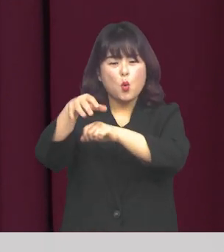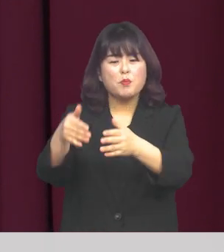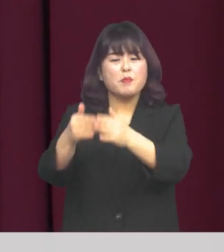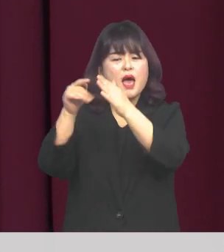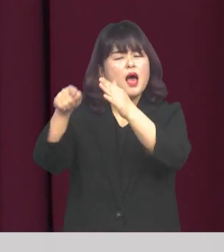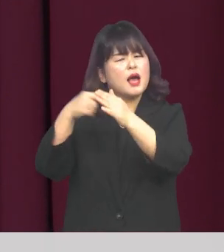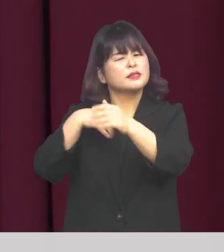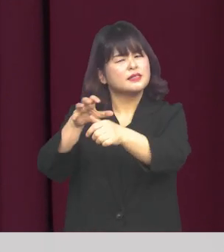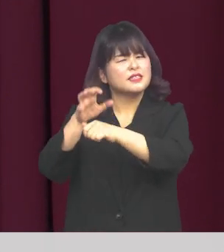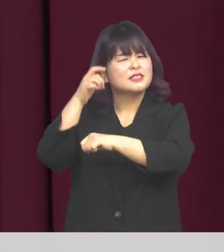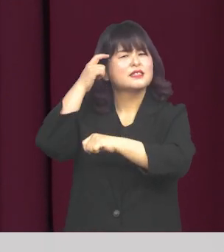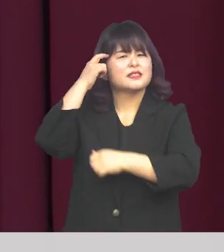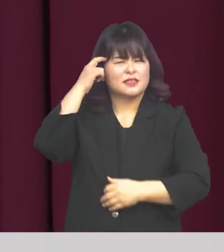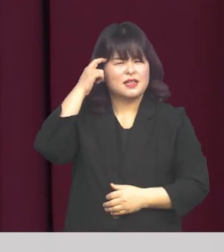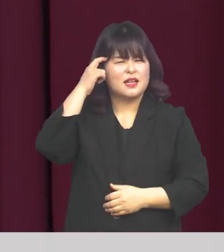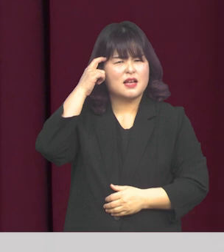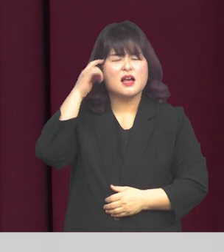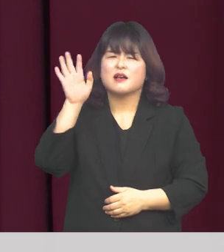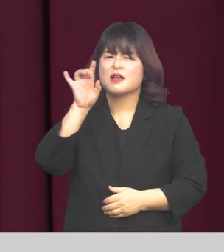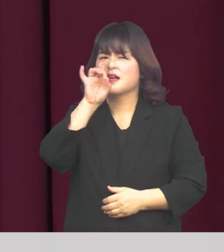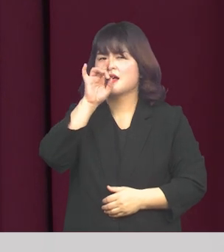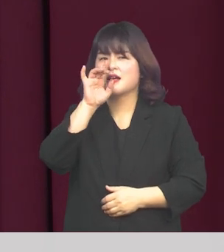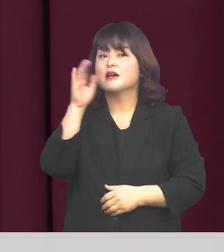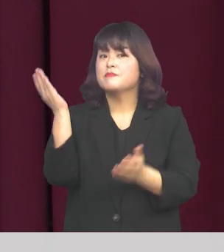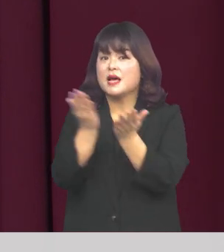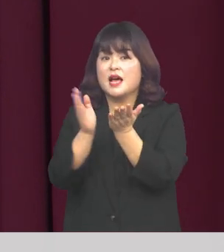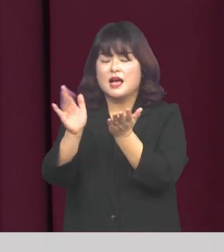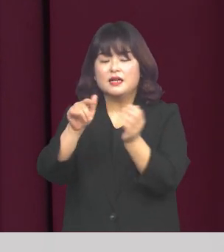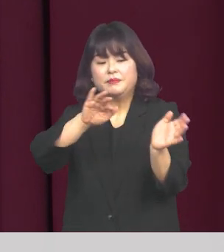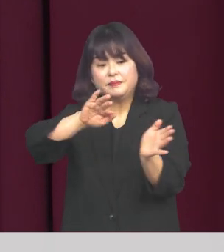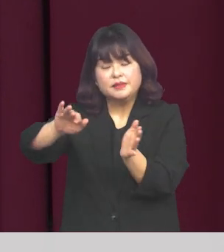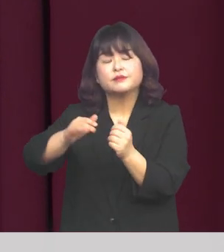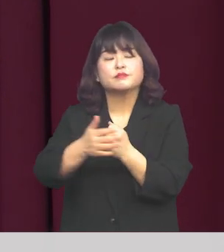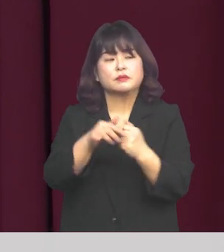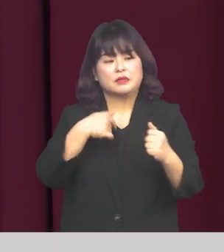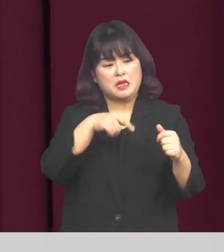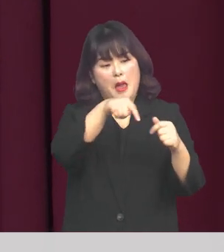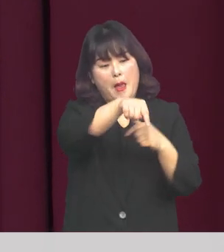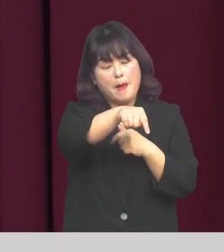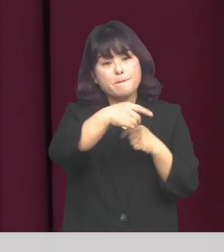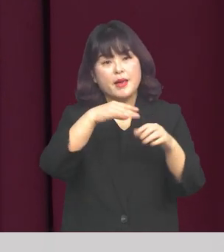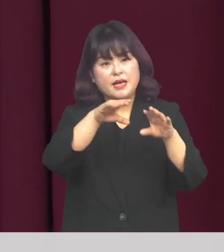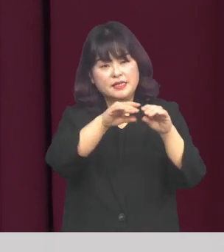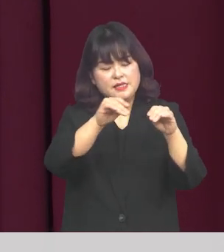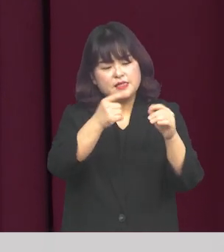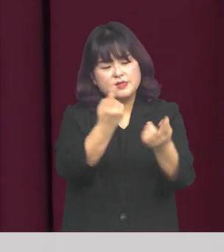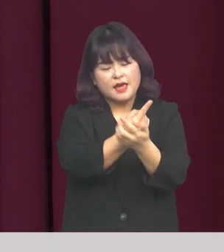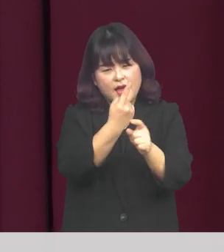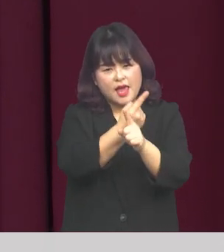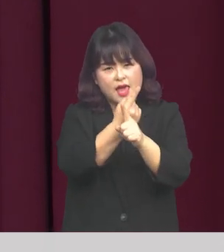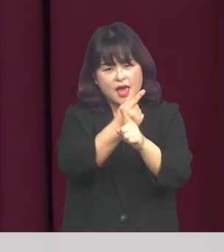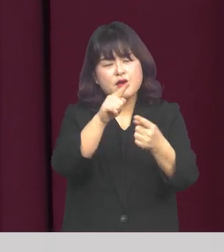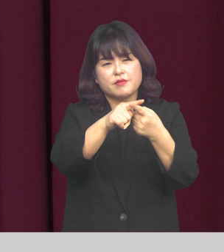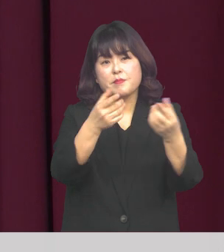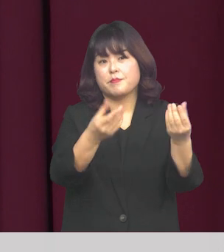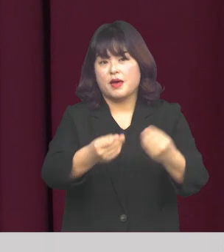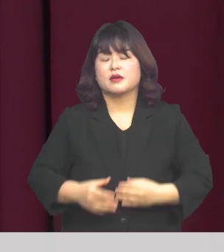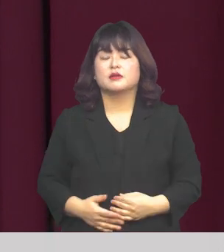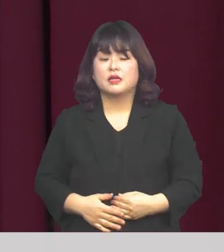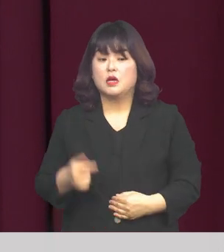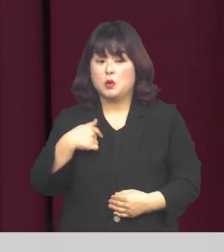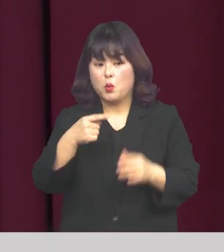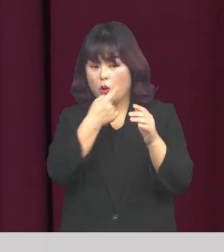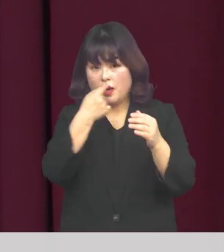생겨서 그쪽 시설을 좀 이용할까 했는데 여의치 않아서 이 앞에 시설 개선을